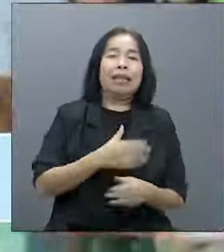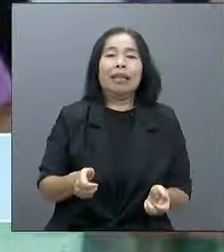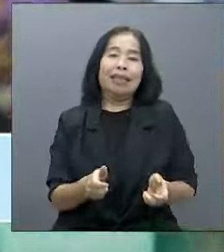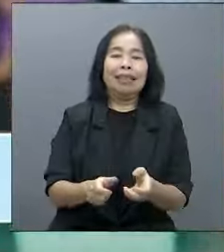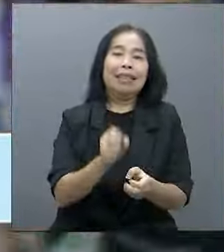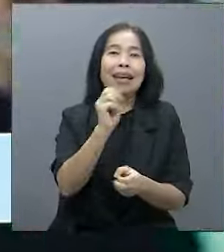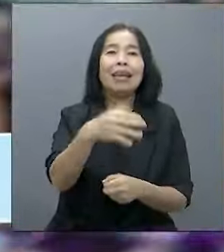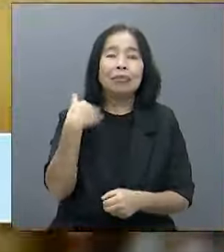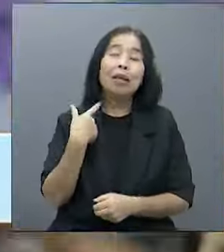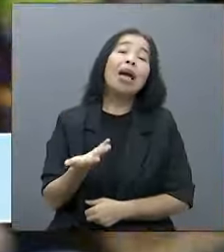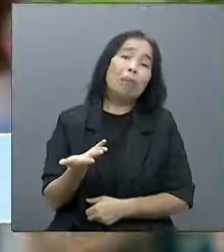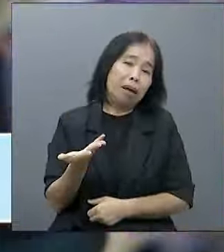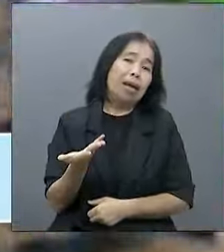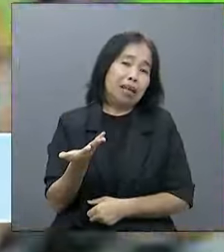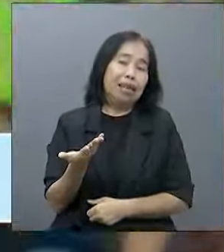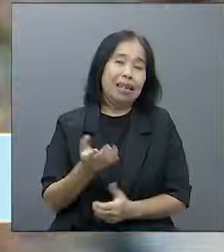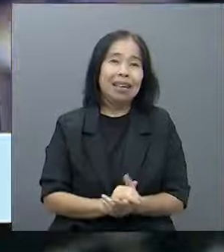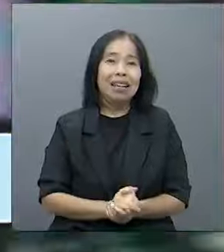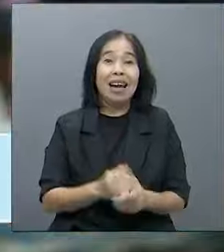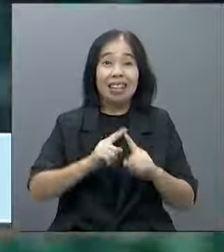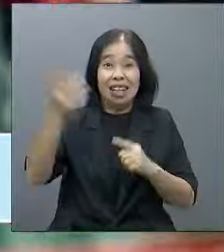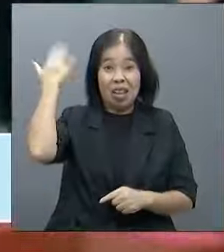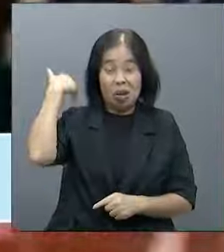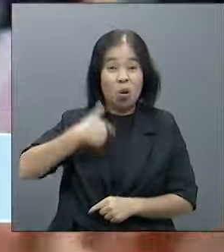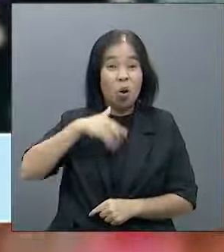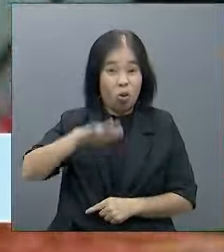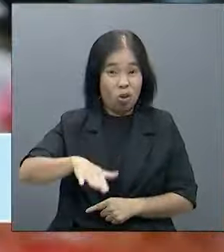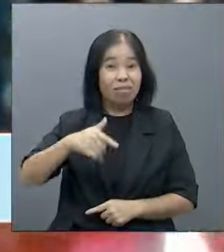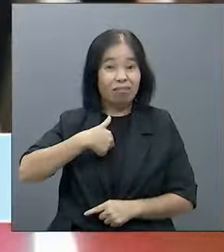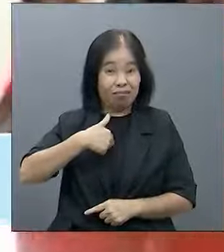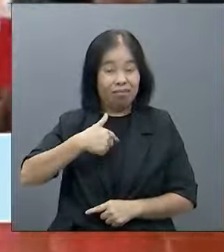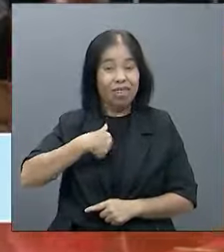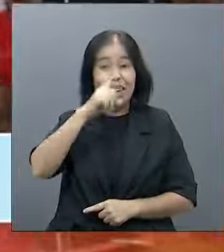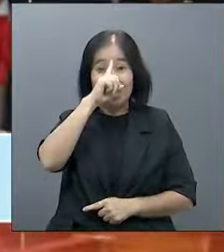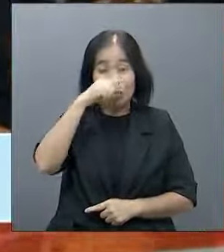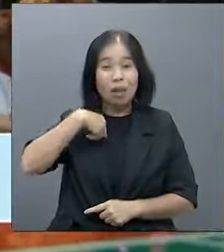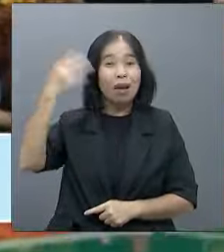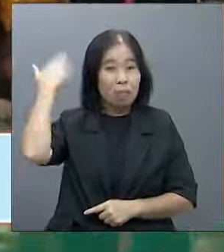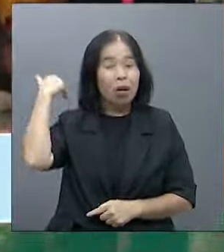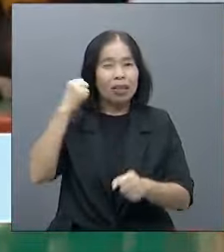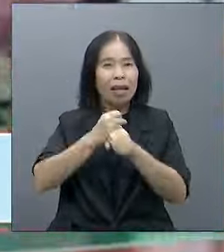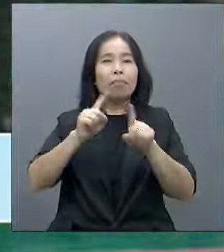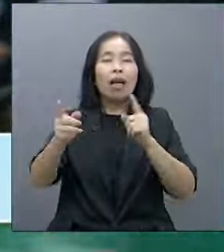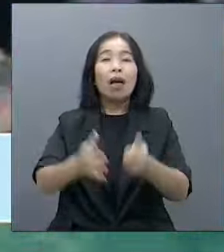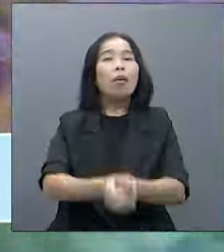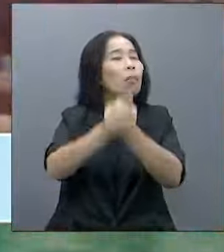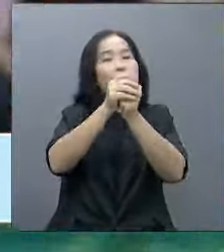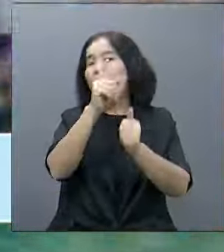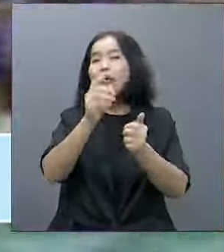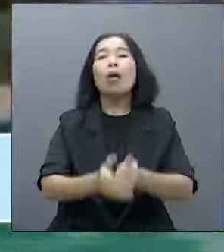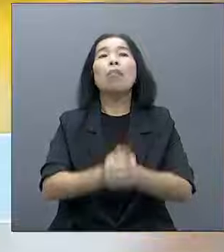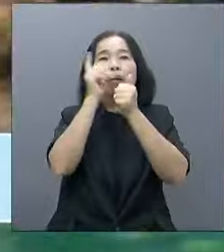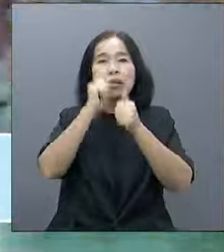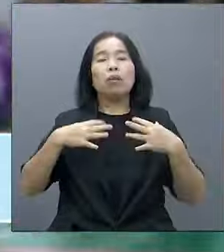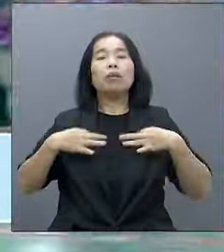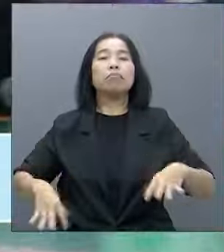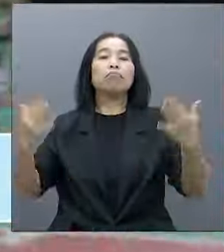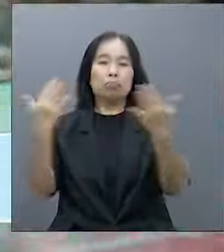ย ไม่แต่ตอนยุ้ยอะตอนไปแข่งกีฬายุ้ยก็ทำแบบนั้นนะแต่ยกเว้นอย่างวอลเลย์บอลอย่างเงี้ยวอลเลย์บอลต้องยอมเปลี่ยนชุดเพรา